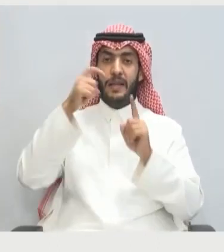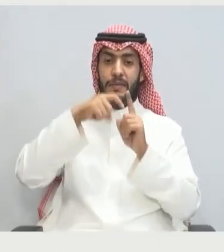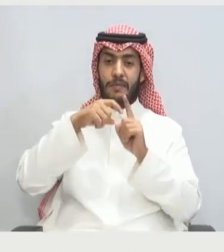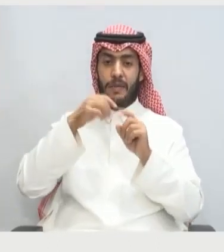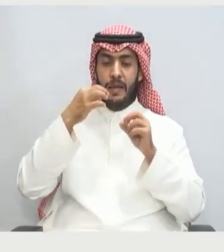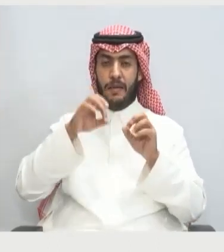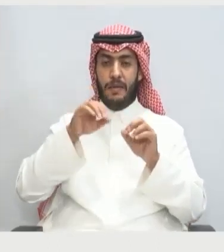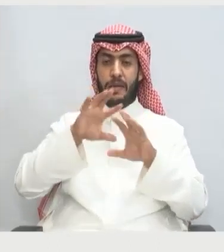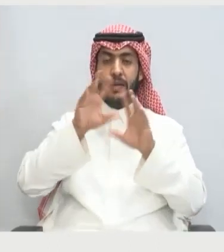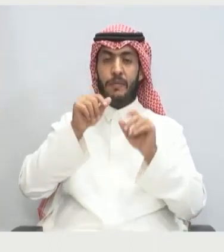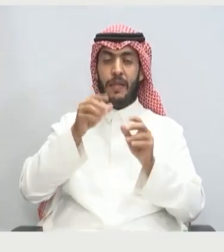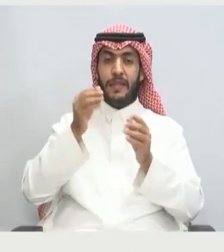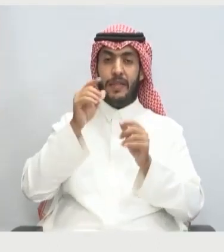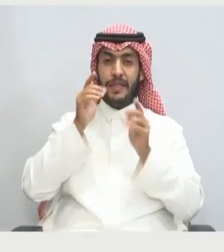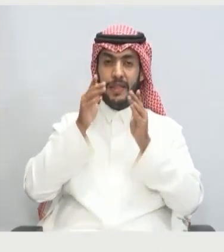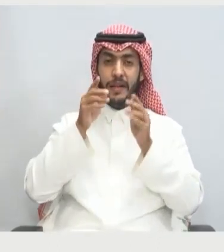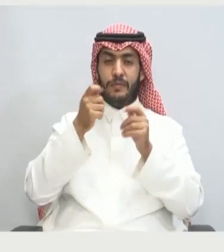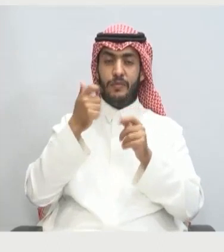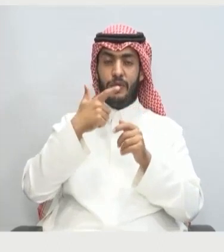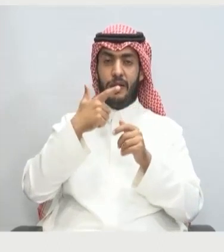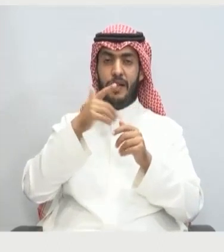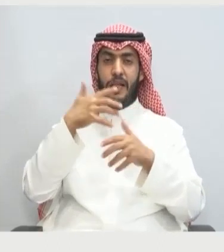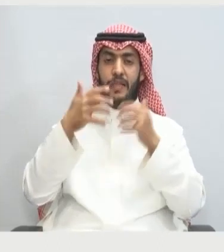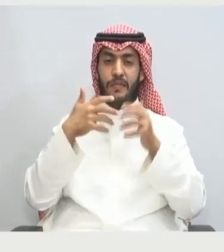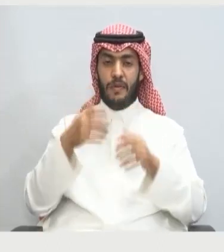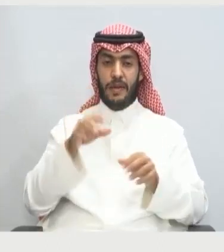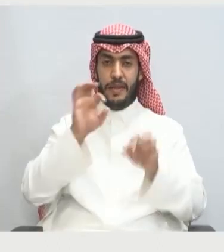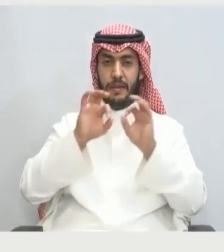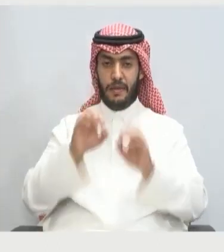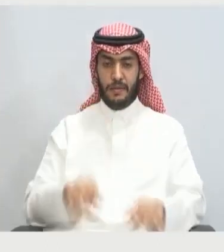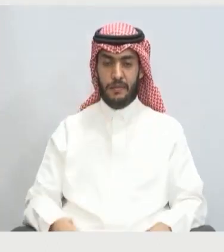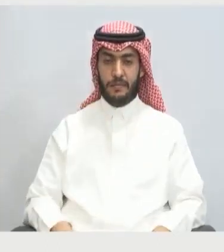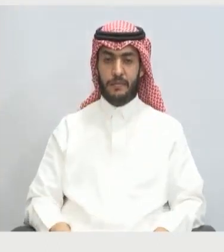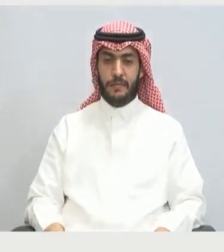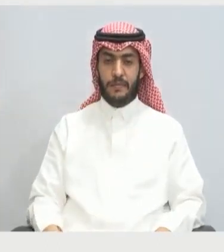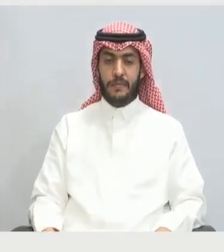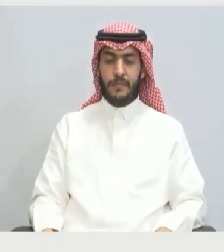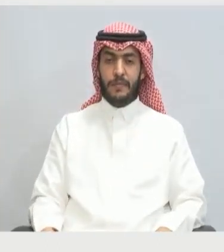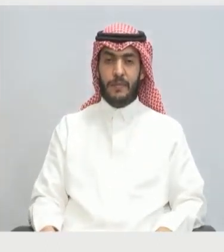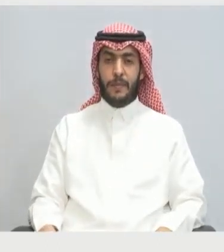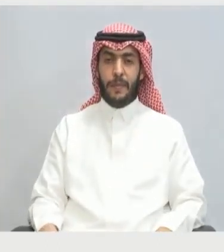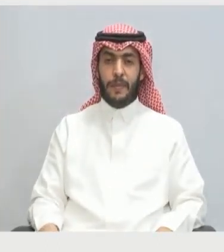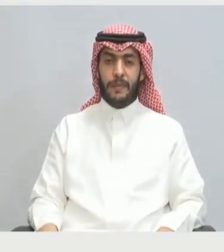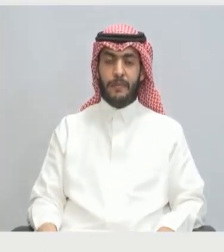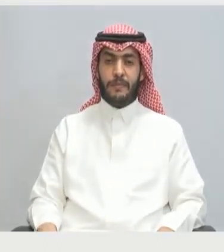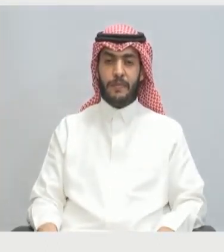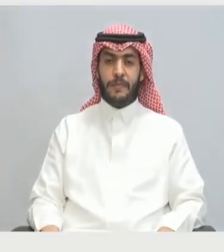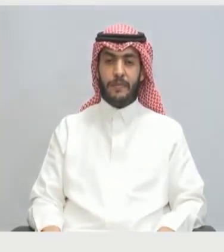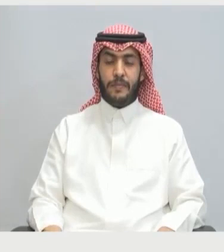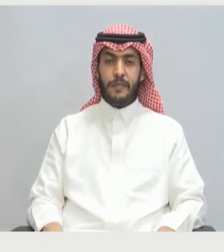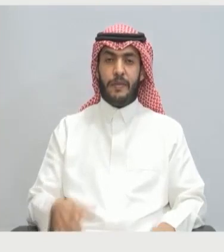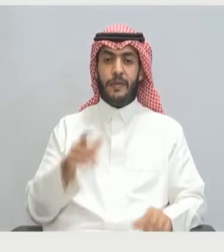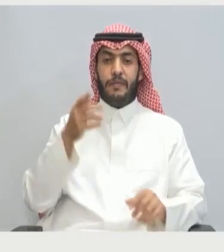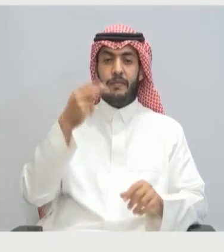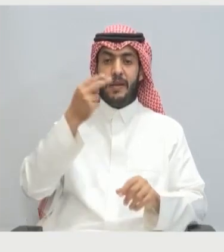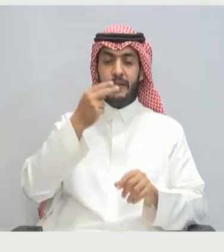جميعهم معنى هذا ان التركيز يؤثر على سرعه التفاعل الكيميائي اذا ستقوم